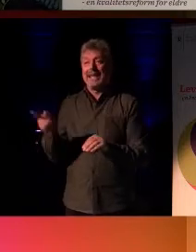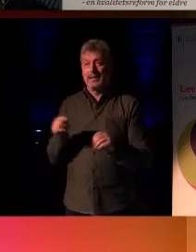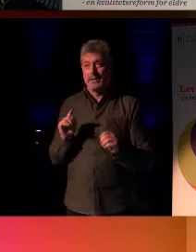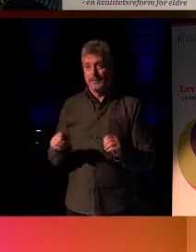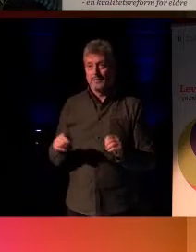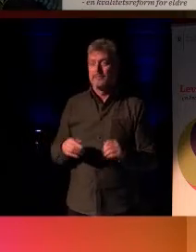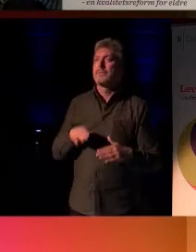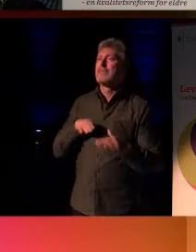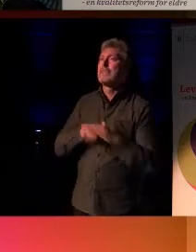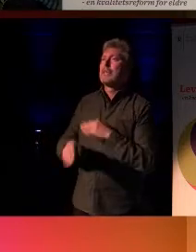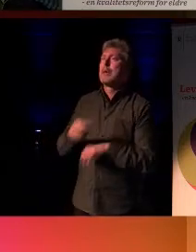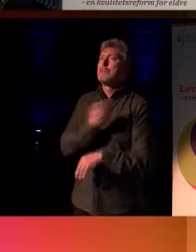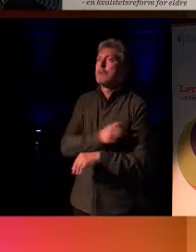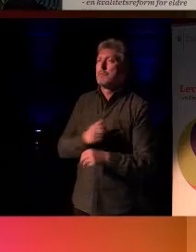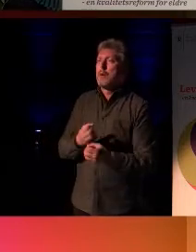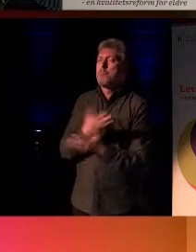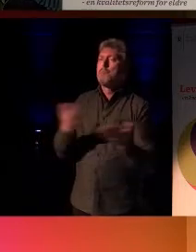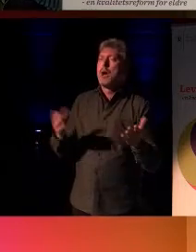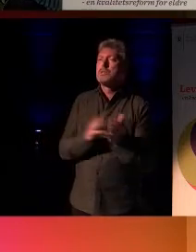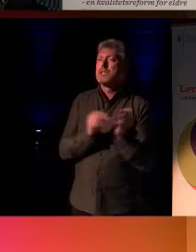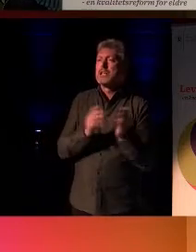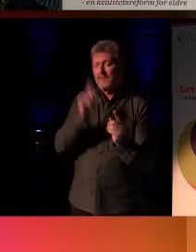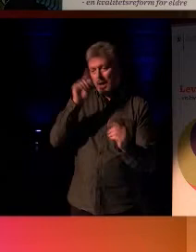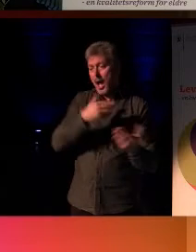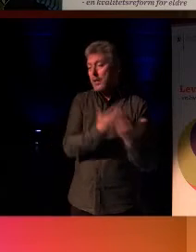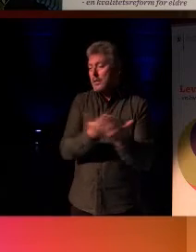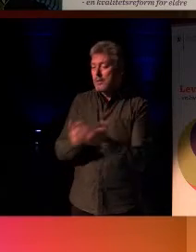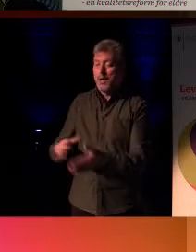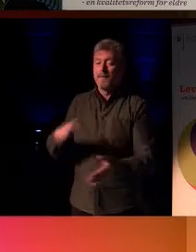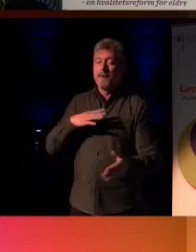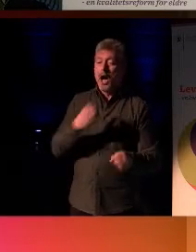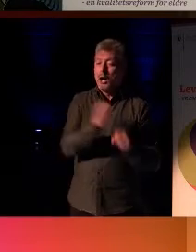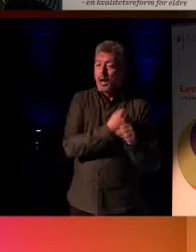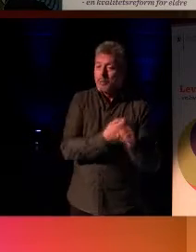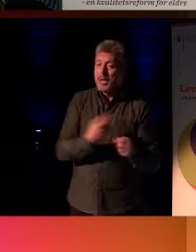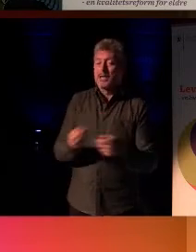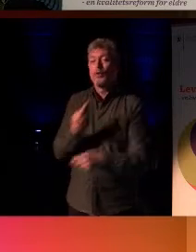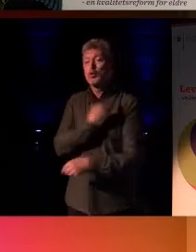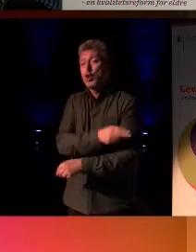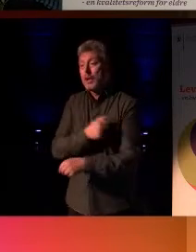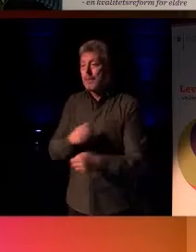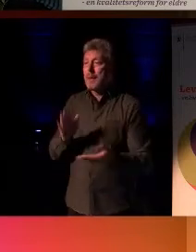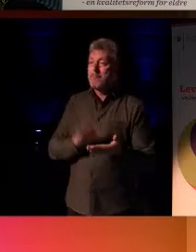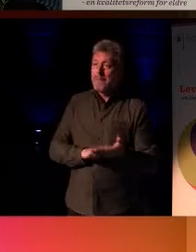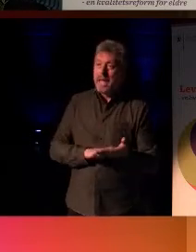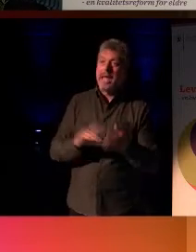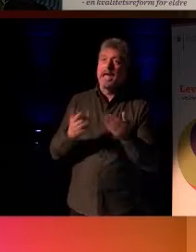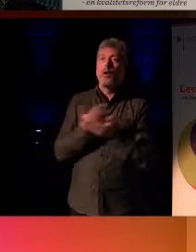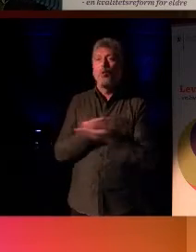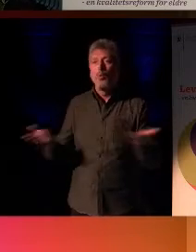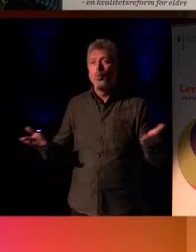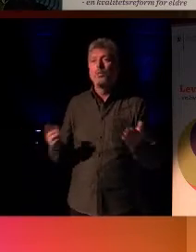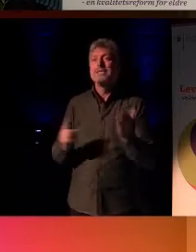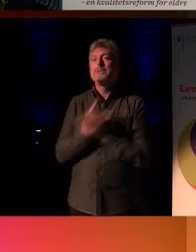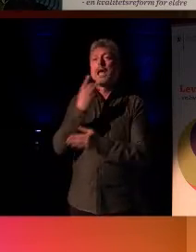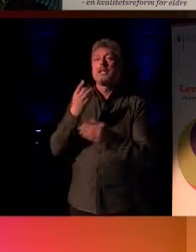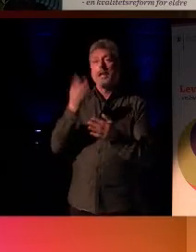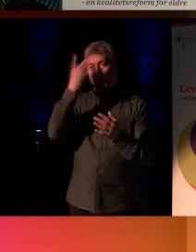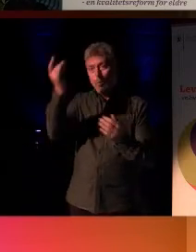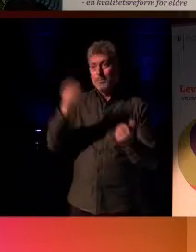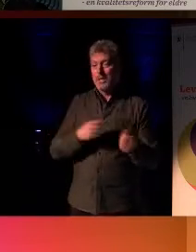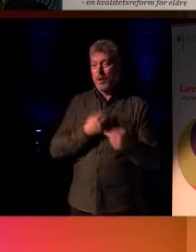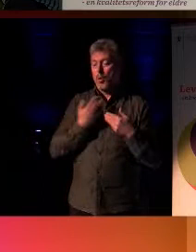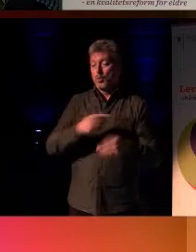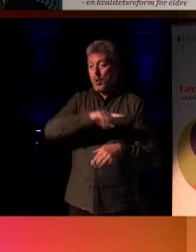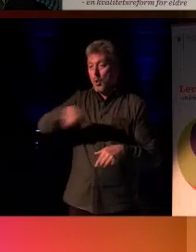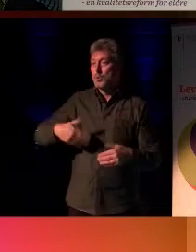Hjemmesykepleien har en rekke ulike ressurser å tilby. Både fagarbeidere og sykepleiere med og uten spesialkompetanse. Hos oss